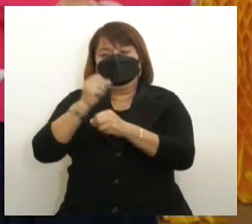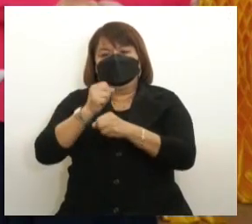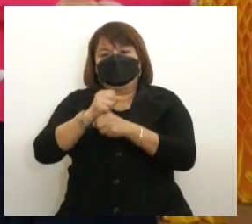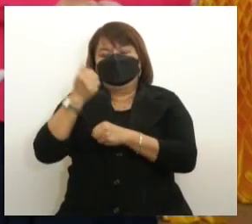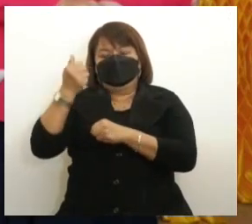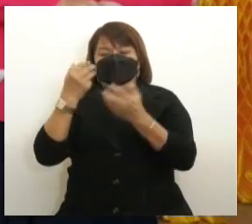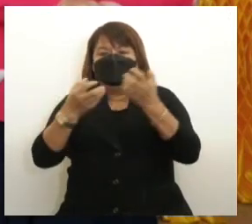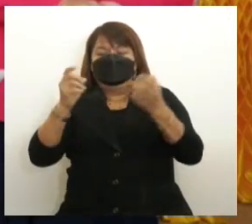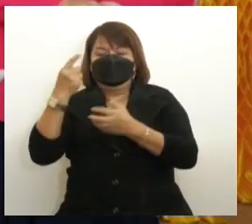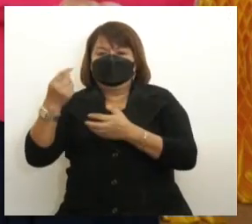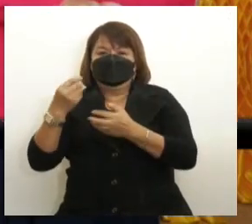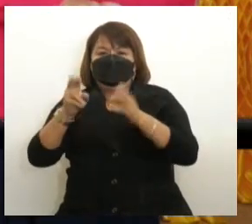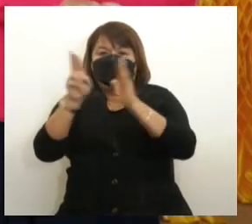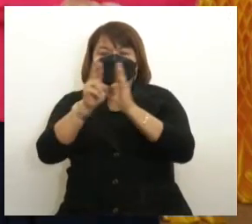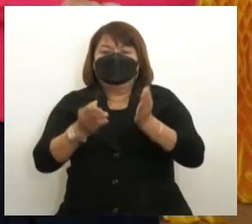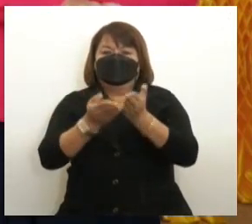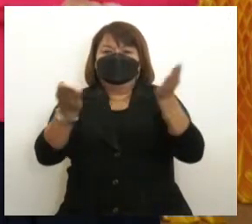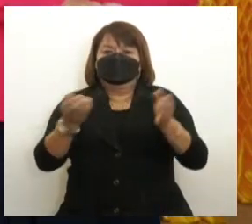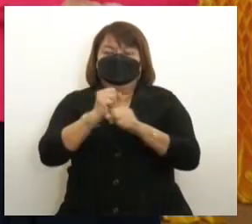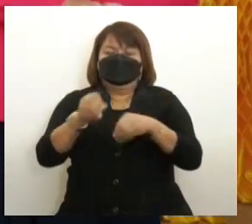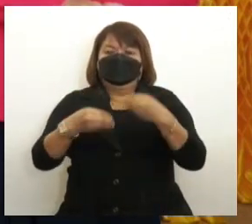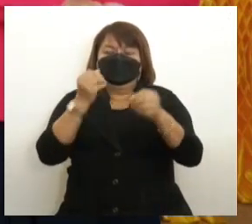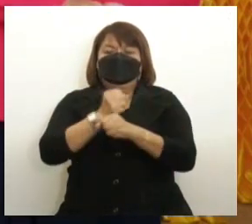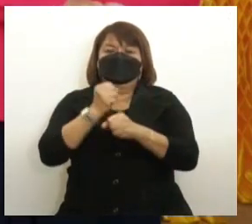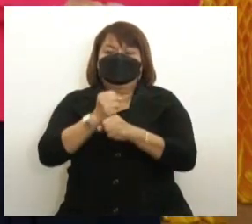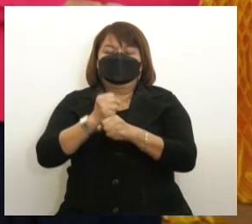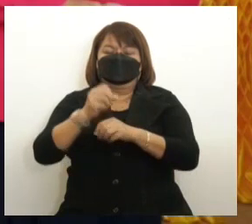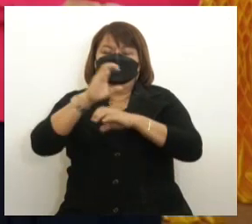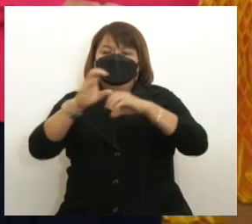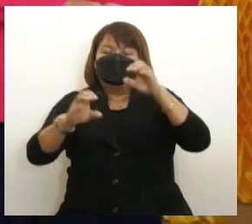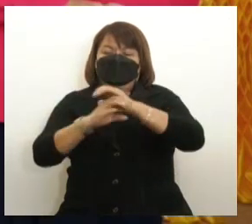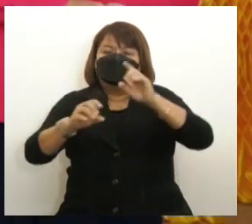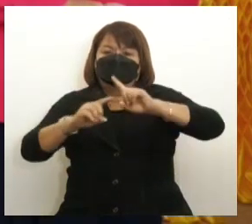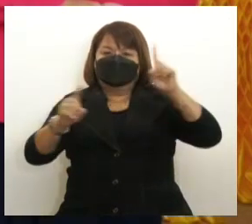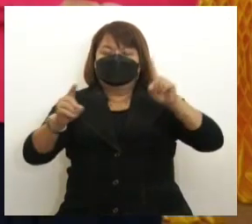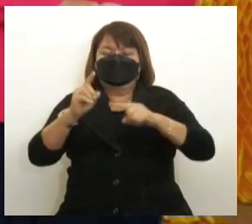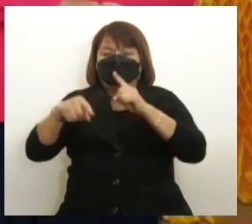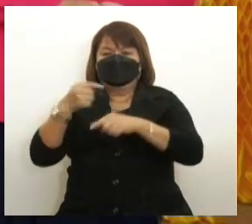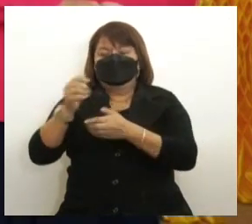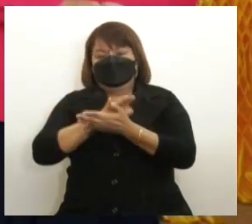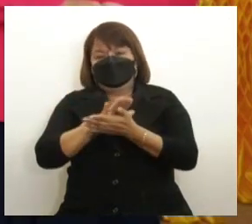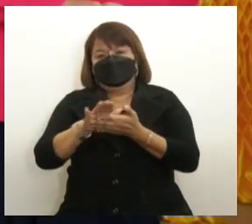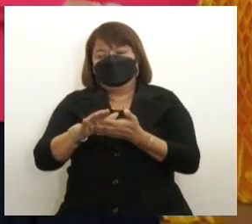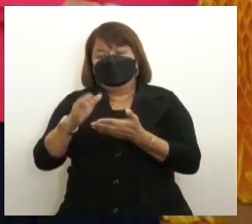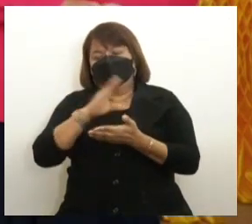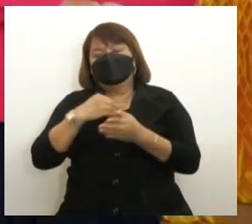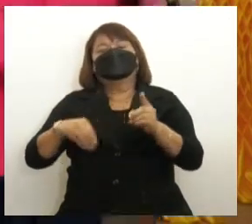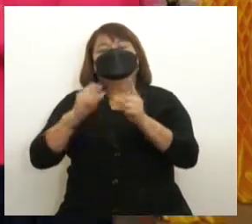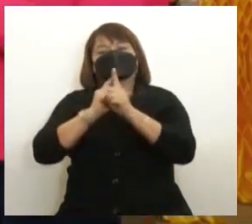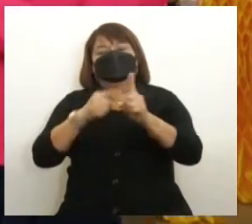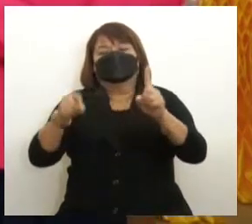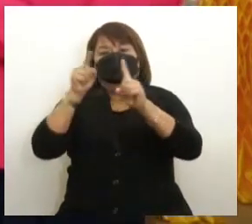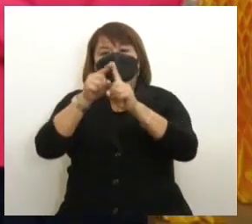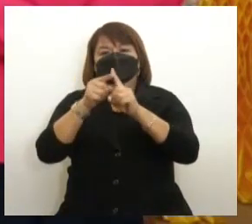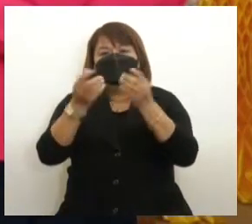ตกรรมและระบบบริหารทำให้การทำงานและการดำเนินโครงการต่างๆเป็นไปได้ด้วยความเรียบร้อยและบรรลุวัตถุประสงค์